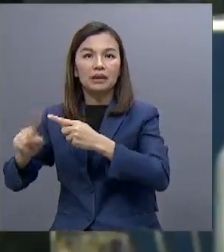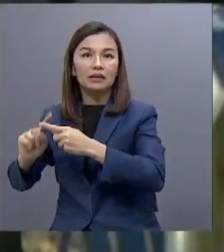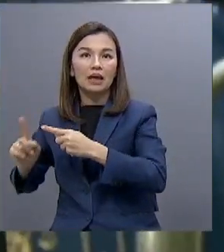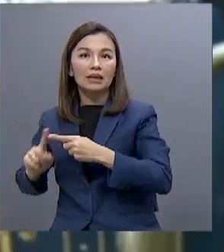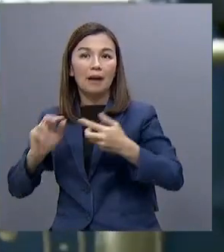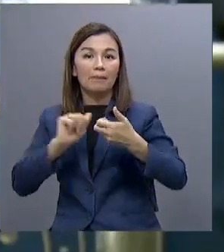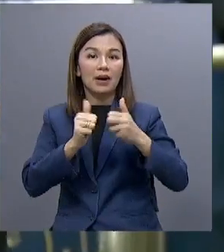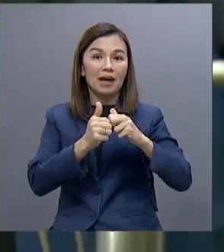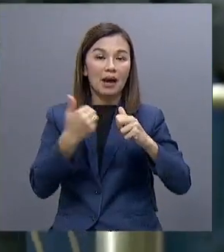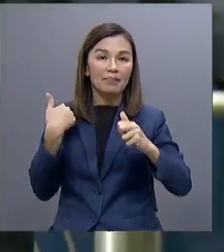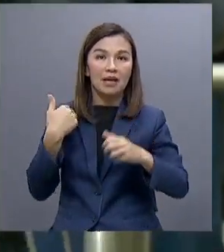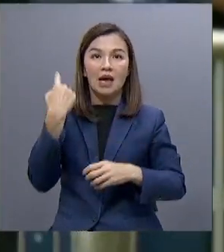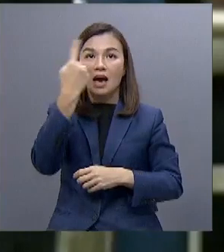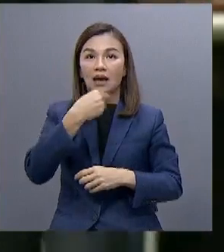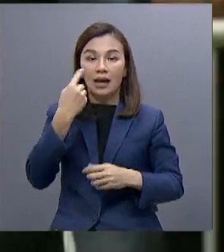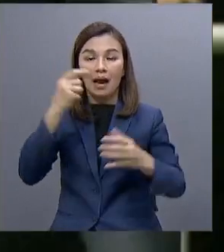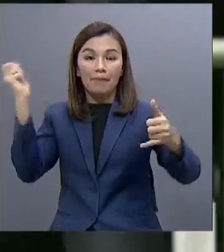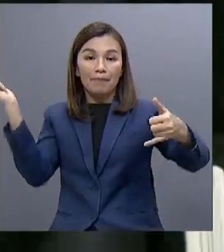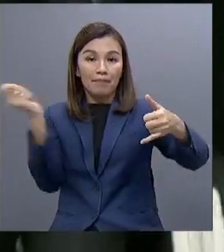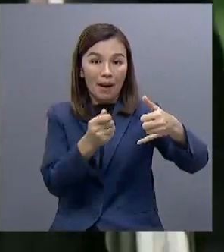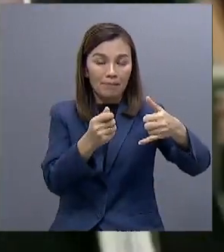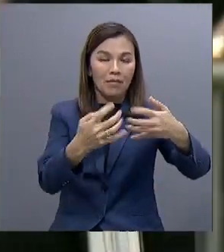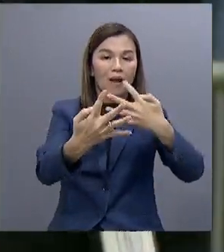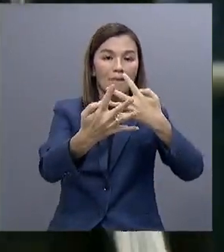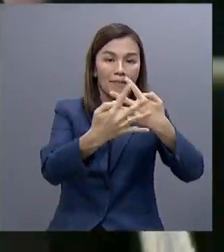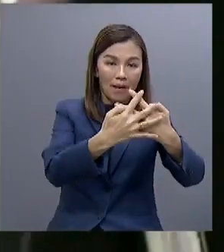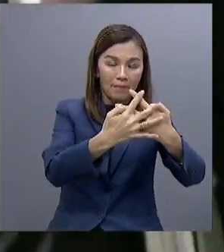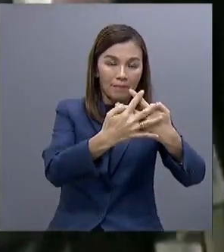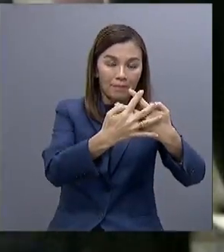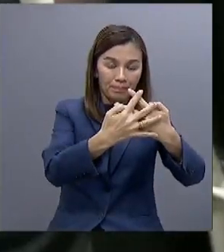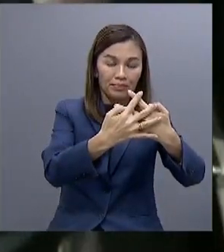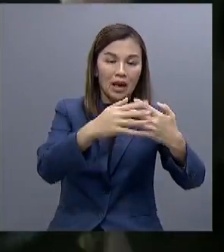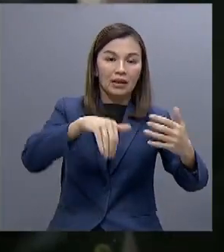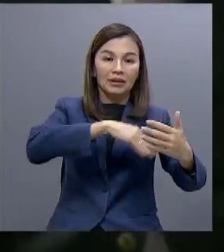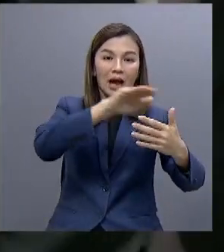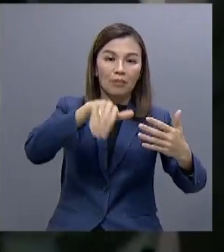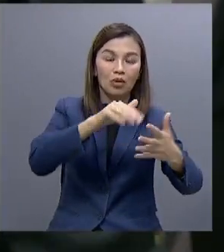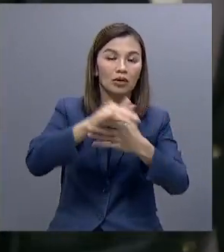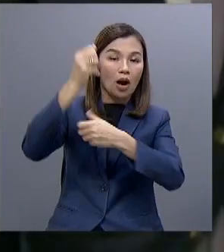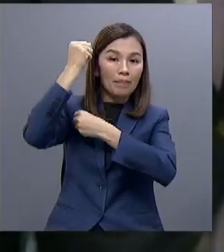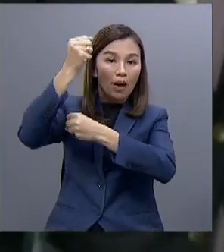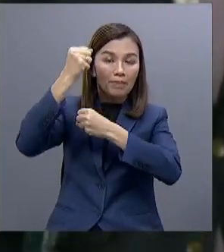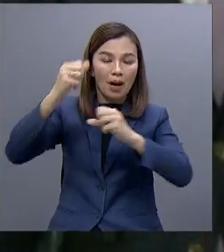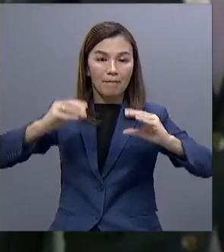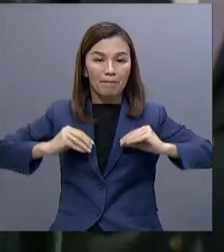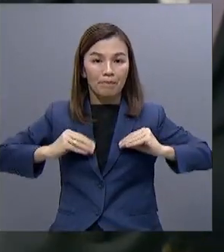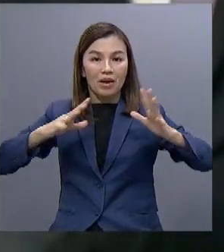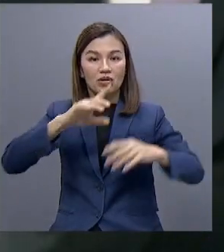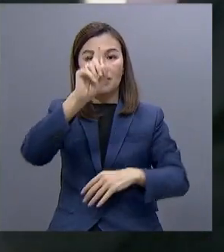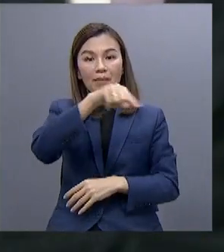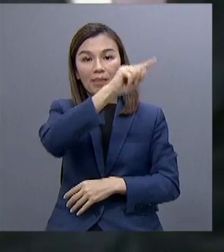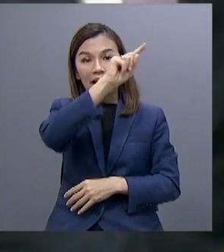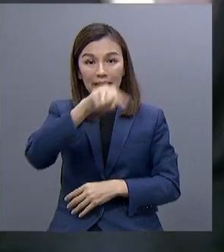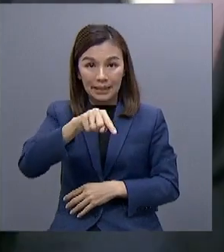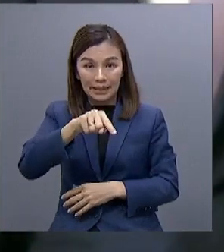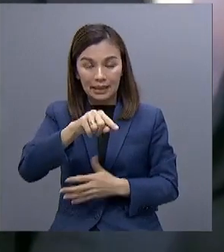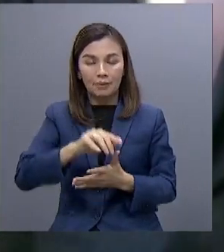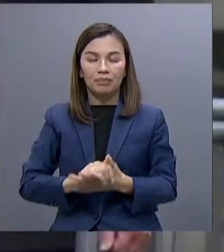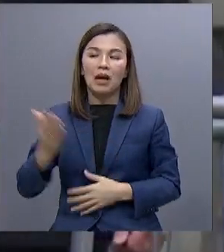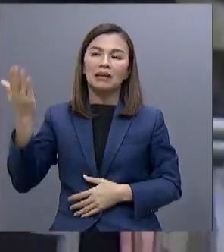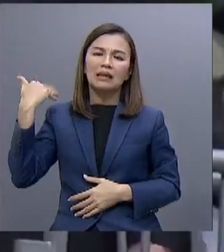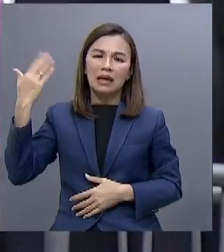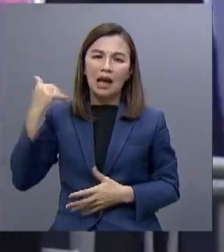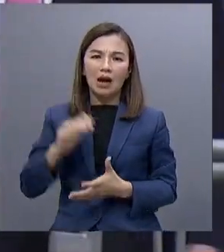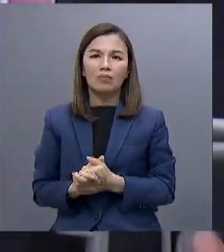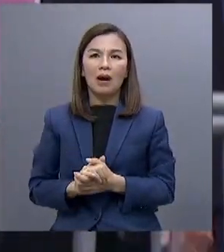นั้นคนที่เคยถูกดำเนินคดีจากการกระทำเหล่านี้รวมถึงคนที่ต่อต้านอังกฤษในยุคที่ปกครองดินแดนในตอนนั้นก็จะ